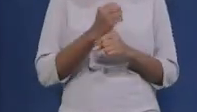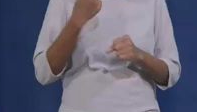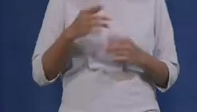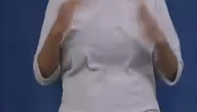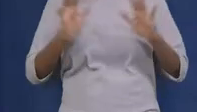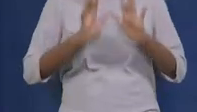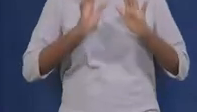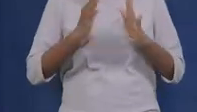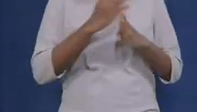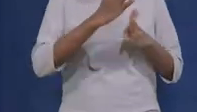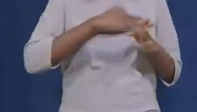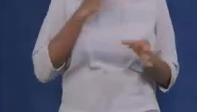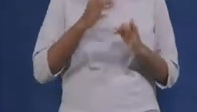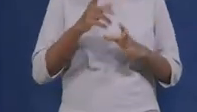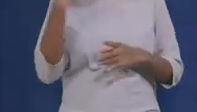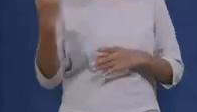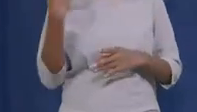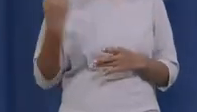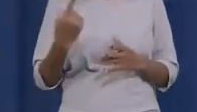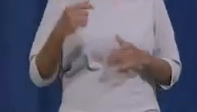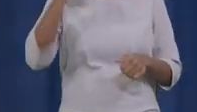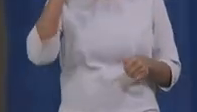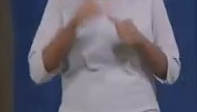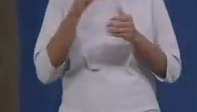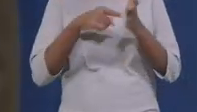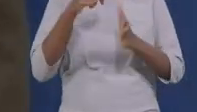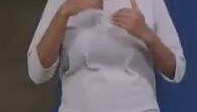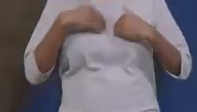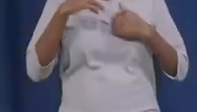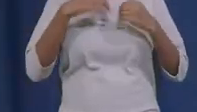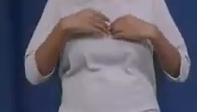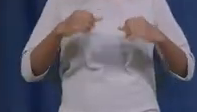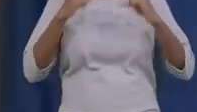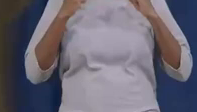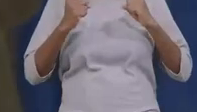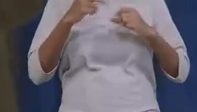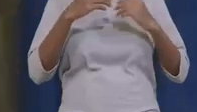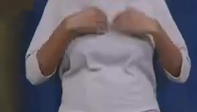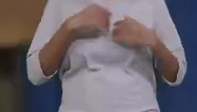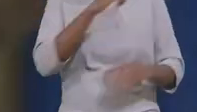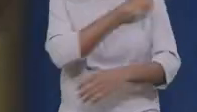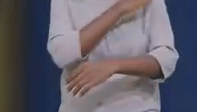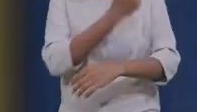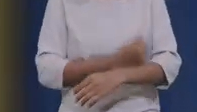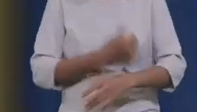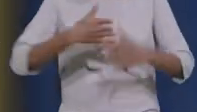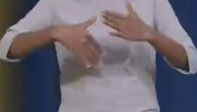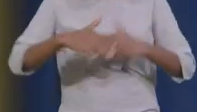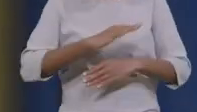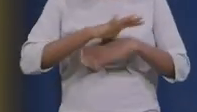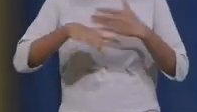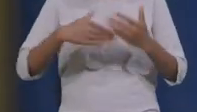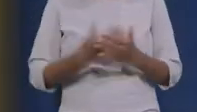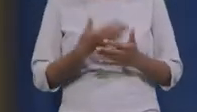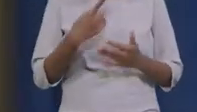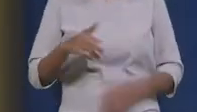cela. Et si tu te rappelles toujours ce que tu as la puissance, tu as l'autorité